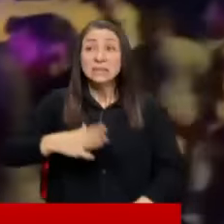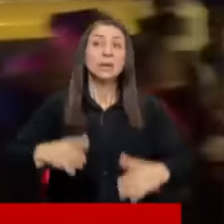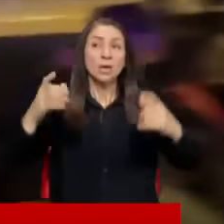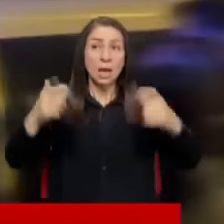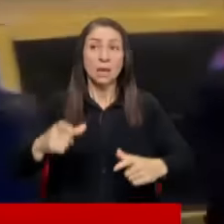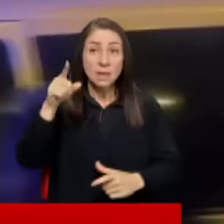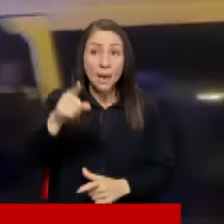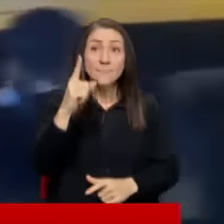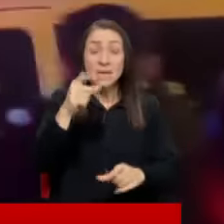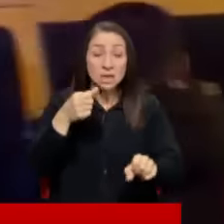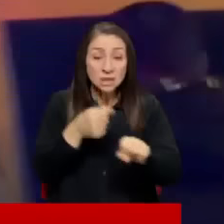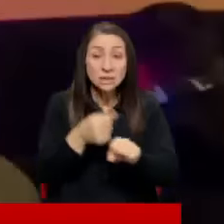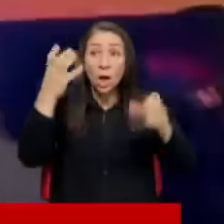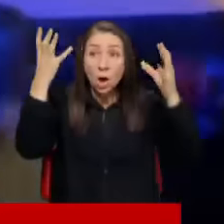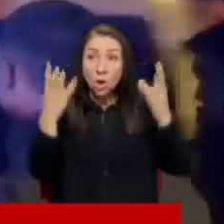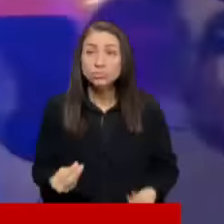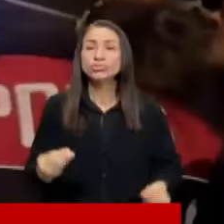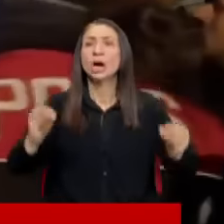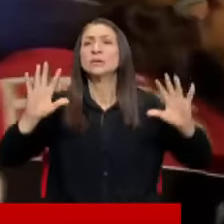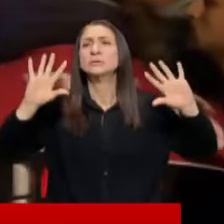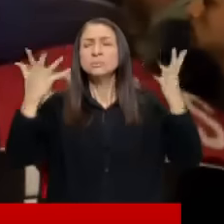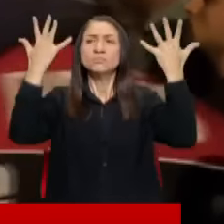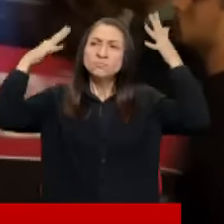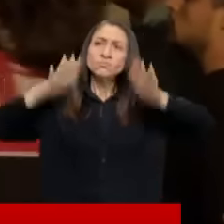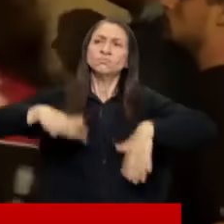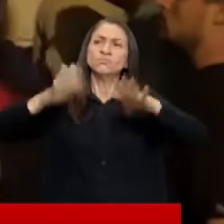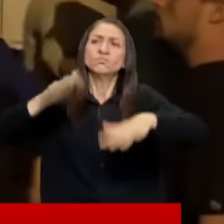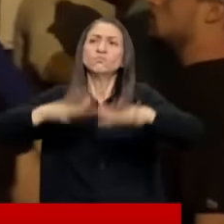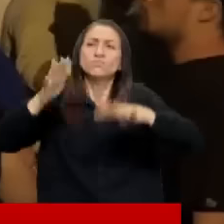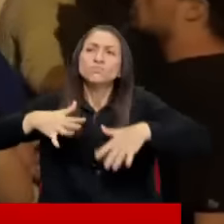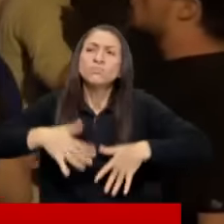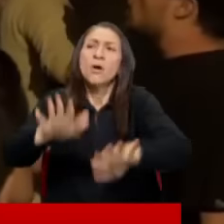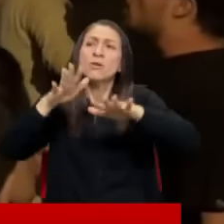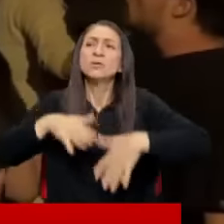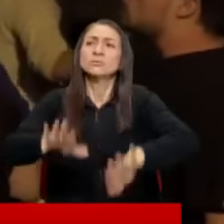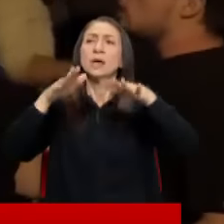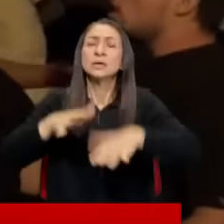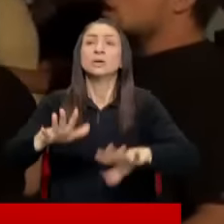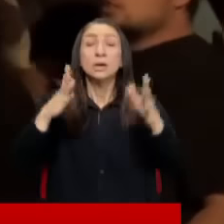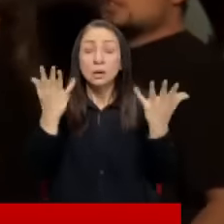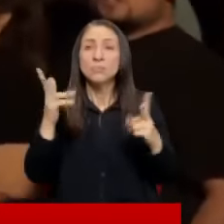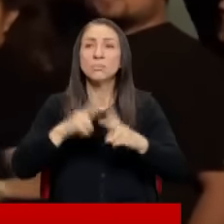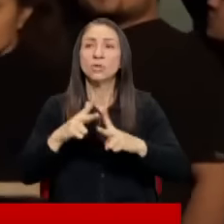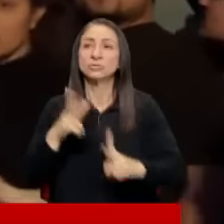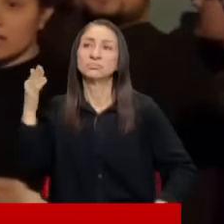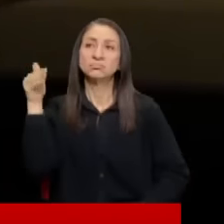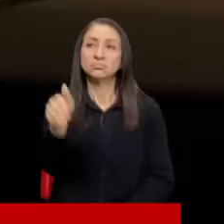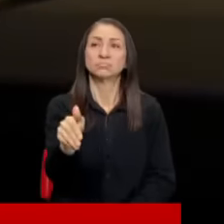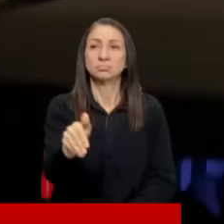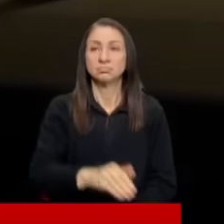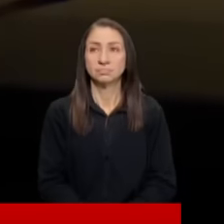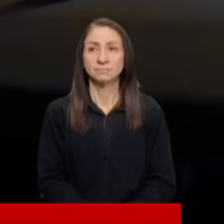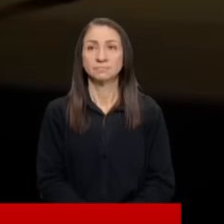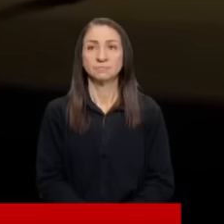bölgede bir kaza daha meydana gelince sokağa döküldü. Protestoda ipin ucu kaçınca polis müdahalesi geldi.